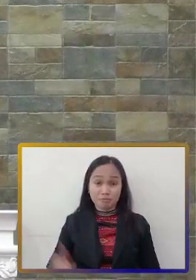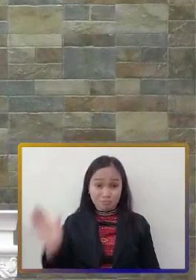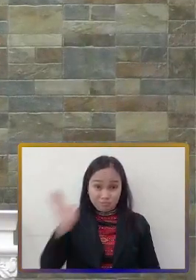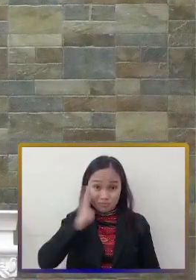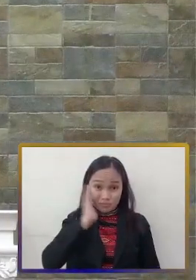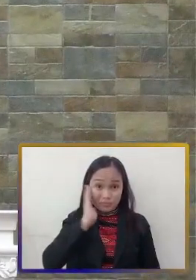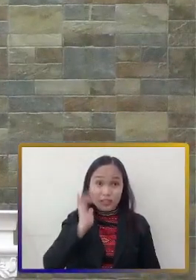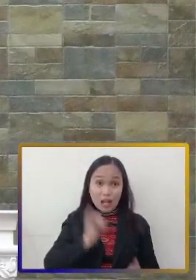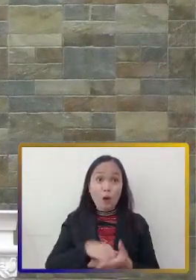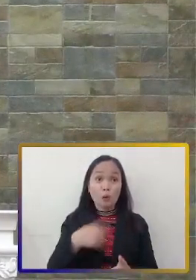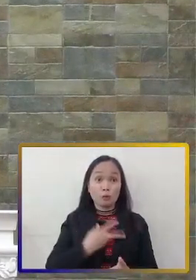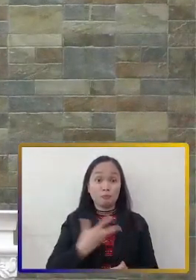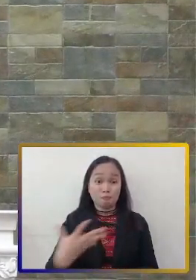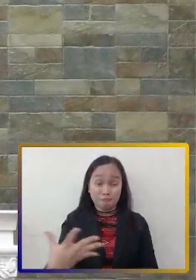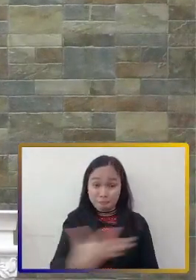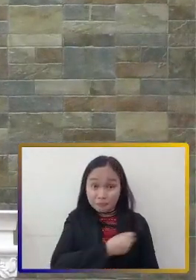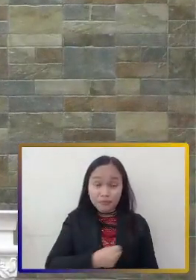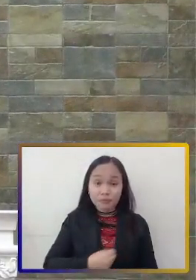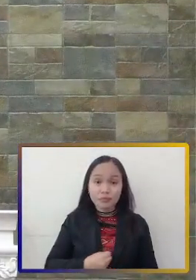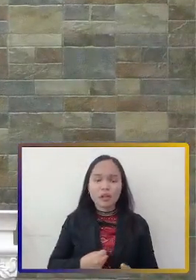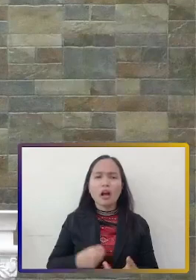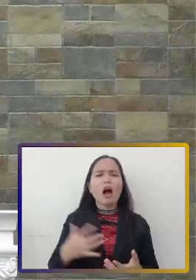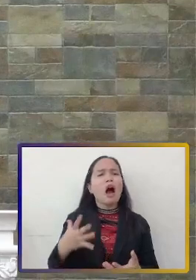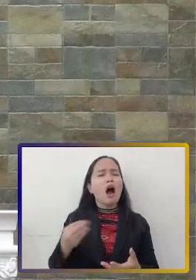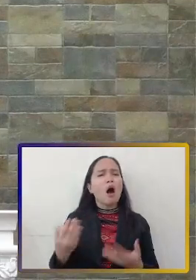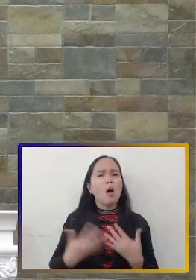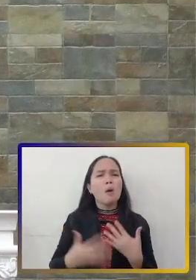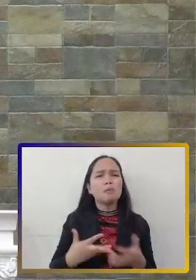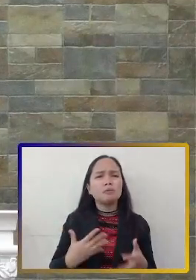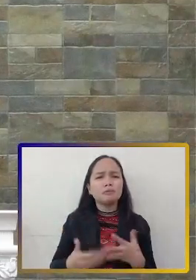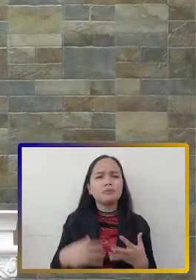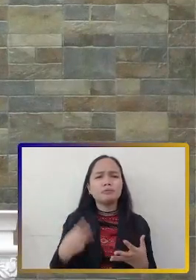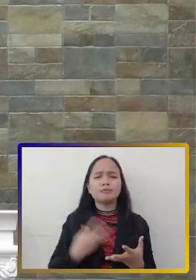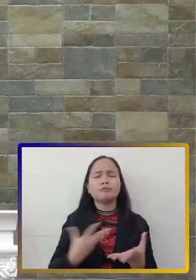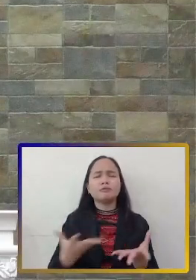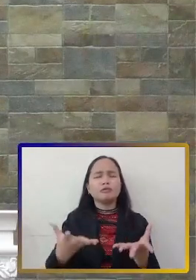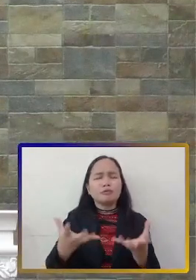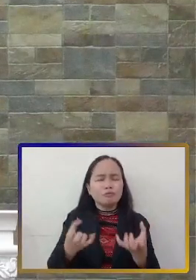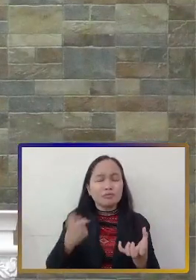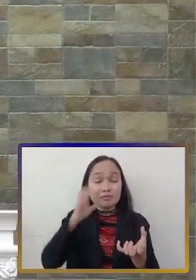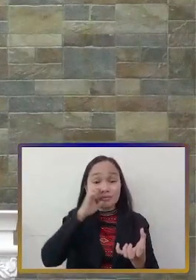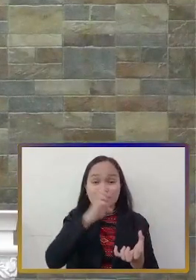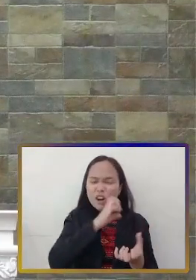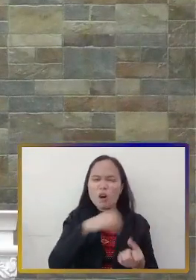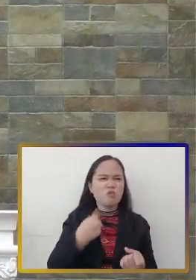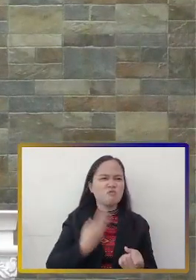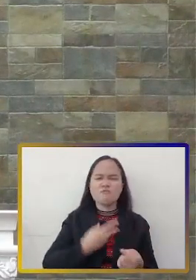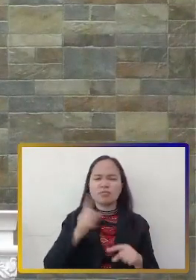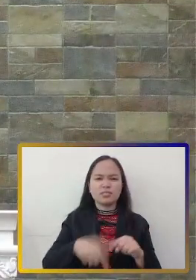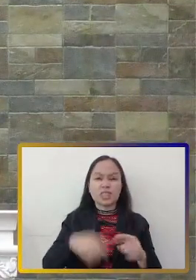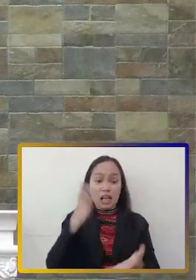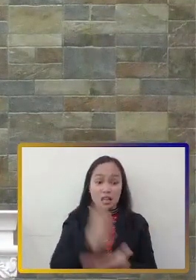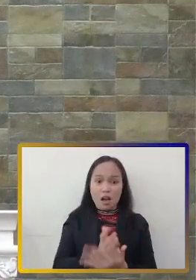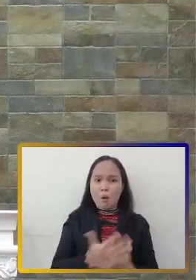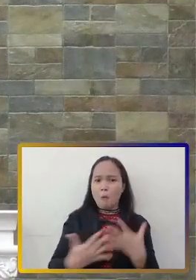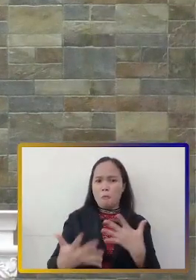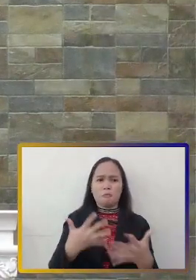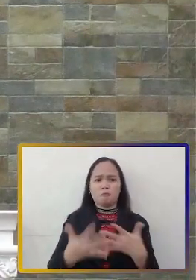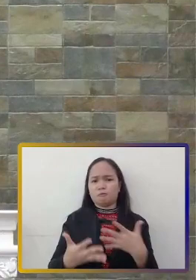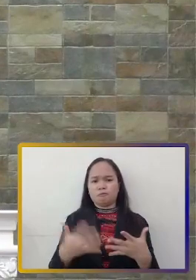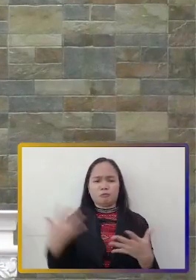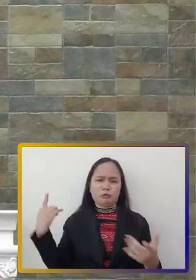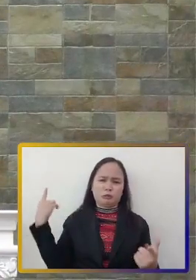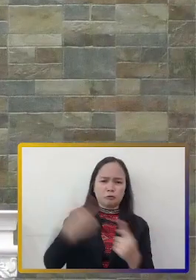na nakuha po natin, at anumang ginusto ng ating mata, hindi tayo titigil hanggat hindi po natin nakukuha